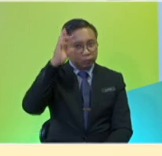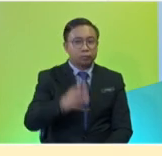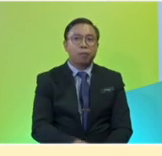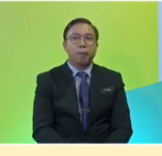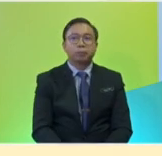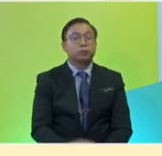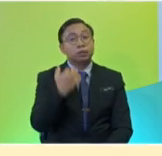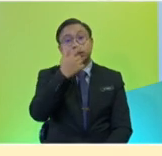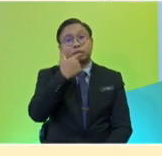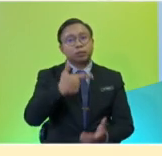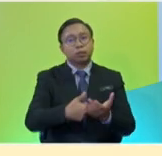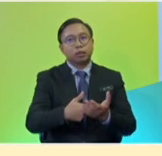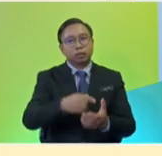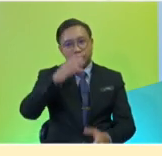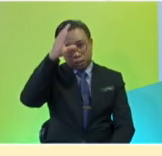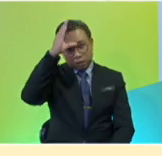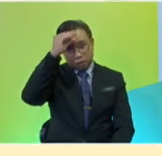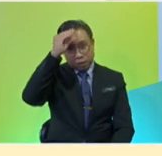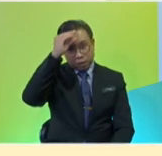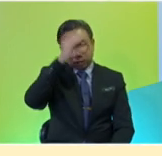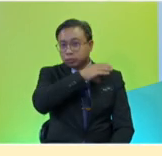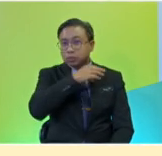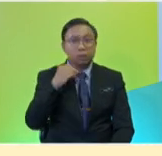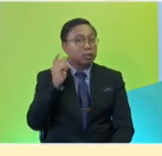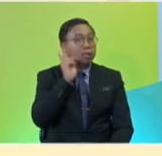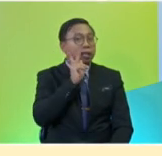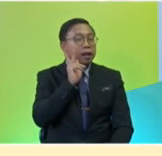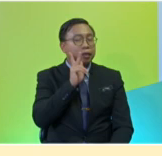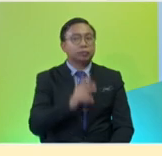apalagi abang dan kakak